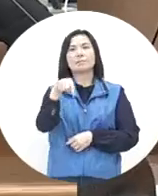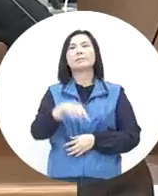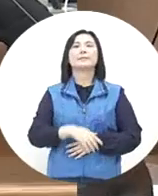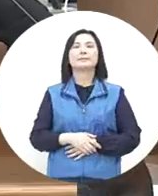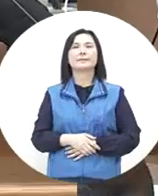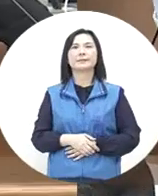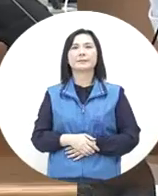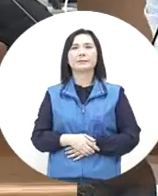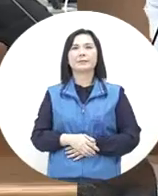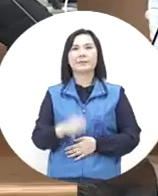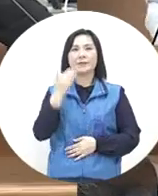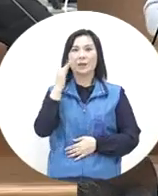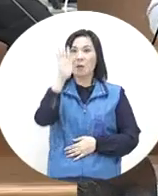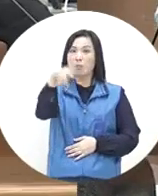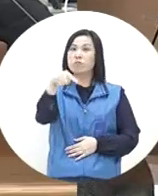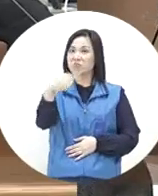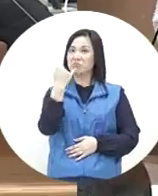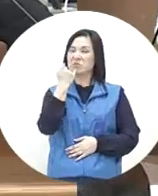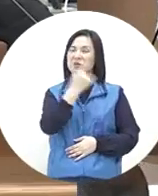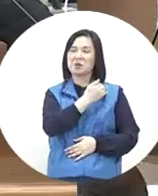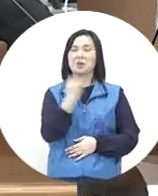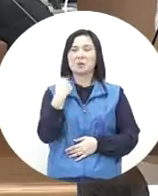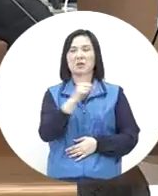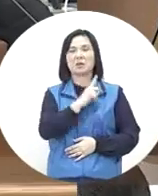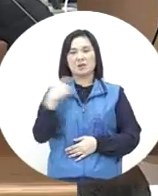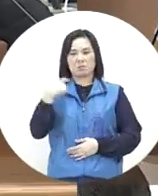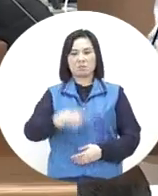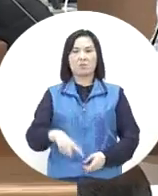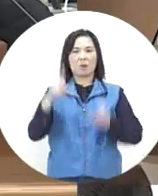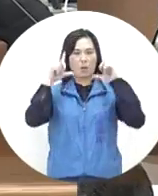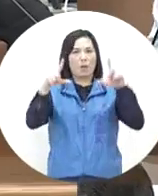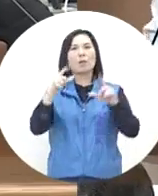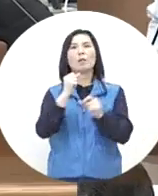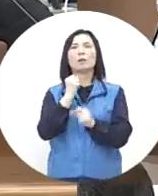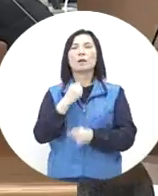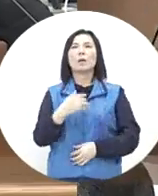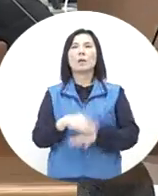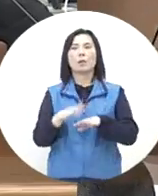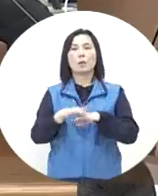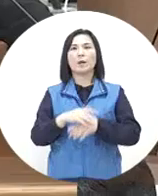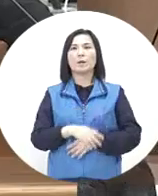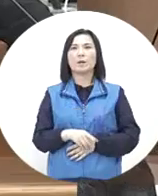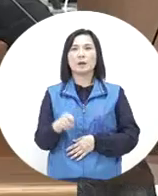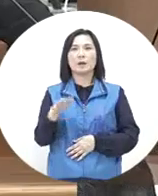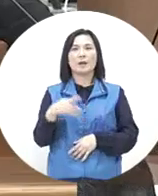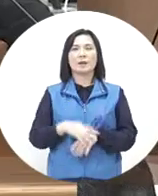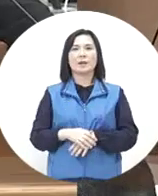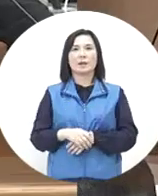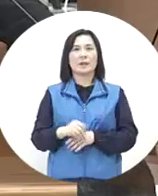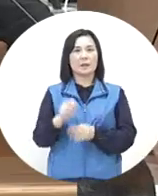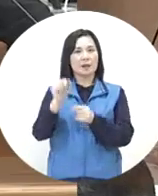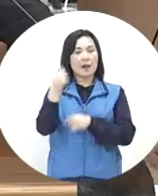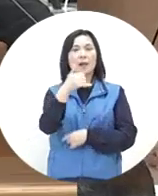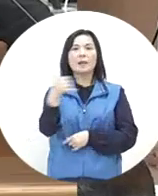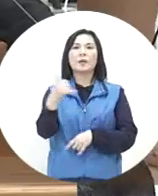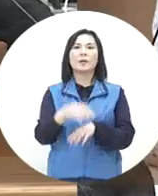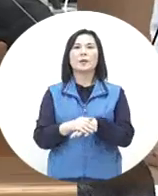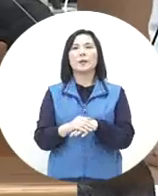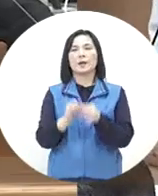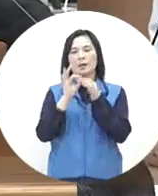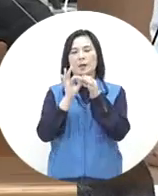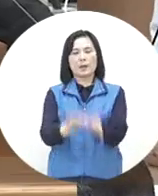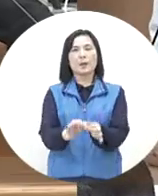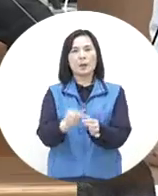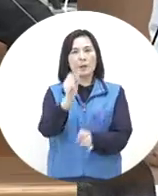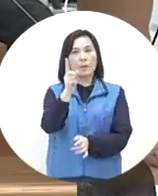不好你买出来算计啊，算计市 场。那算连任啦，我相信在座每一位议员都要继续算连任的议员。 大家斗阵拍拼啦，咱讲正